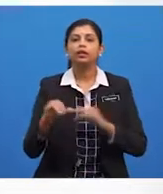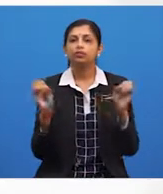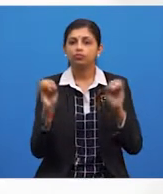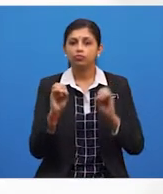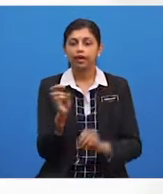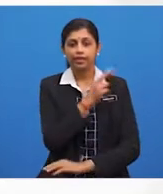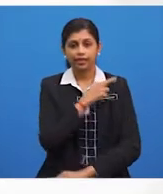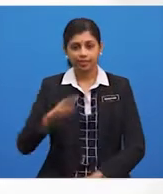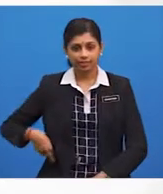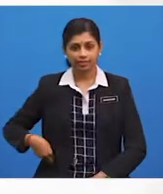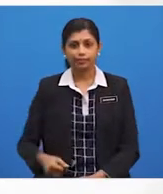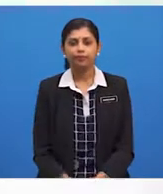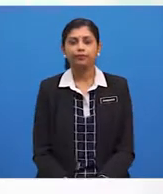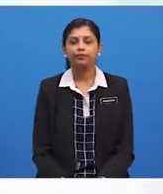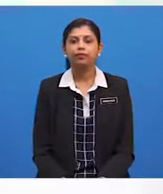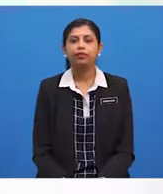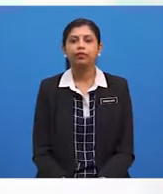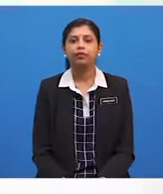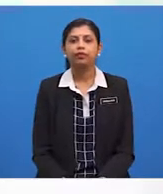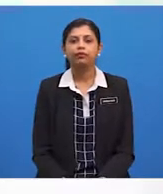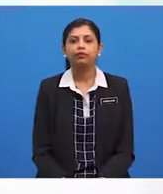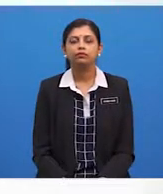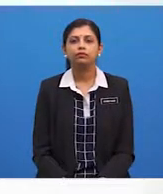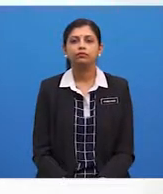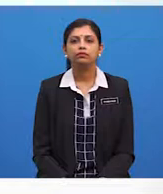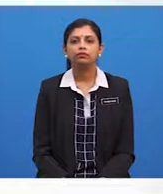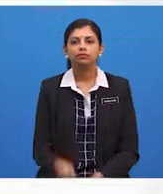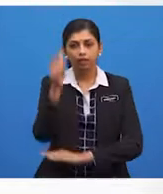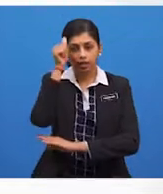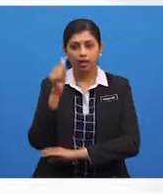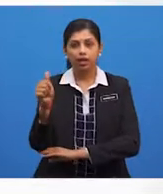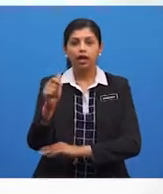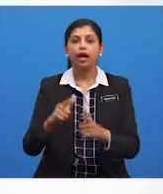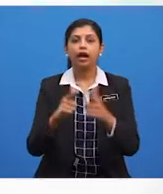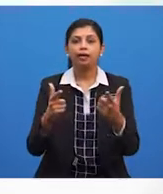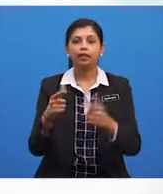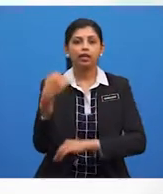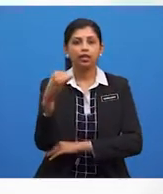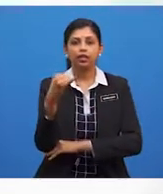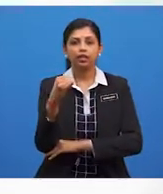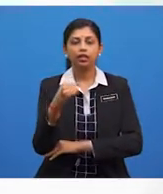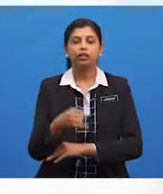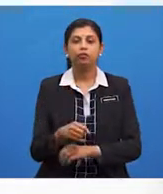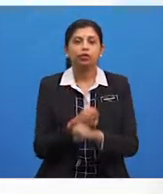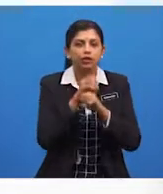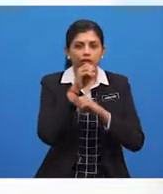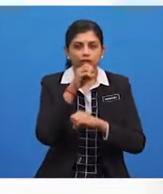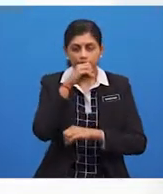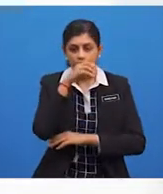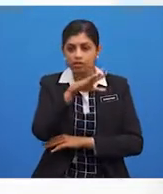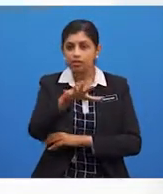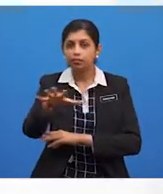Selain itu, perkara 11 dalam kurungan 4 perlembagaan juga telah memperuntukkan bahawa agama lain tidak